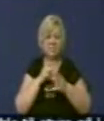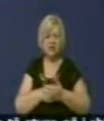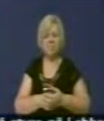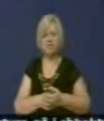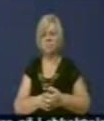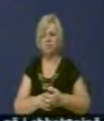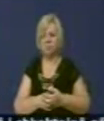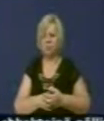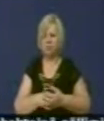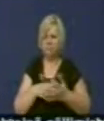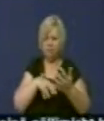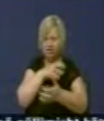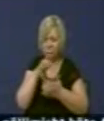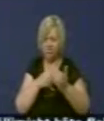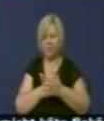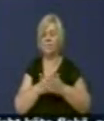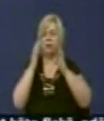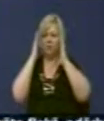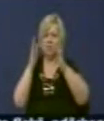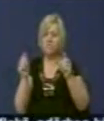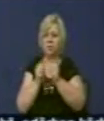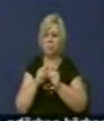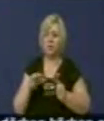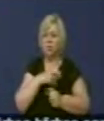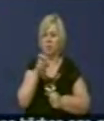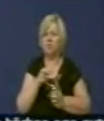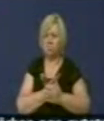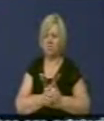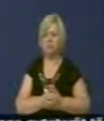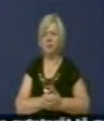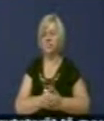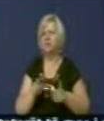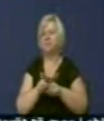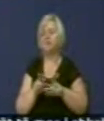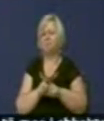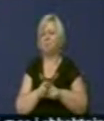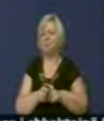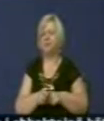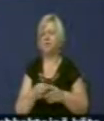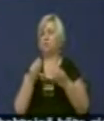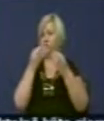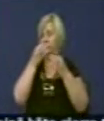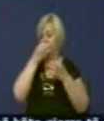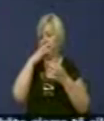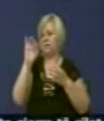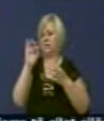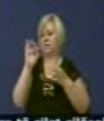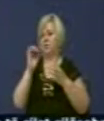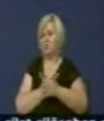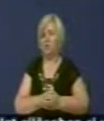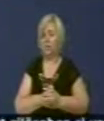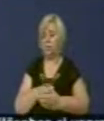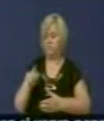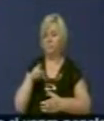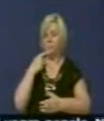vinte nga dëshira popullore për Bashkimin Evropian. Euleksi nuk është ligji që e ka Evropa, por Evropa